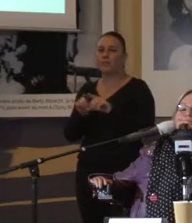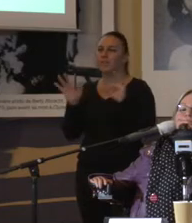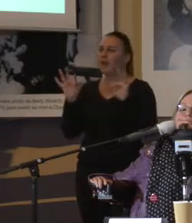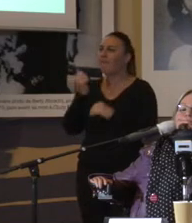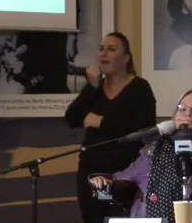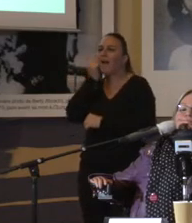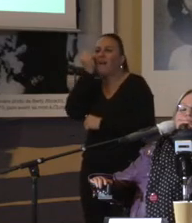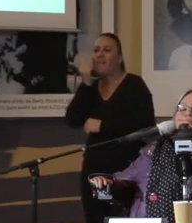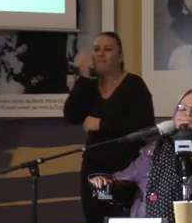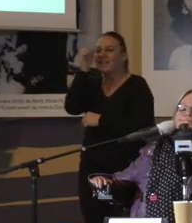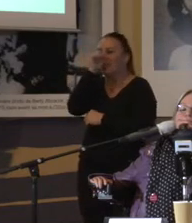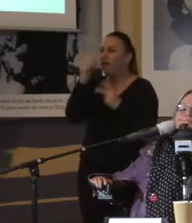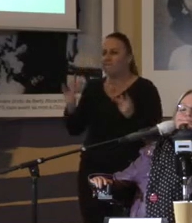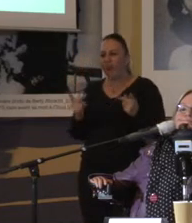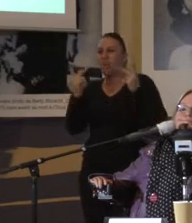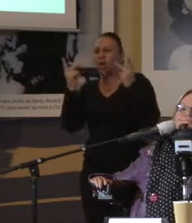affective et sexuelle,